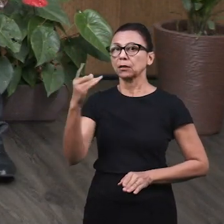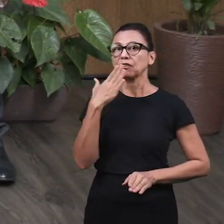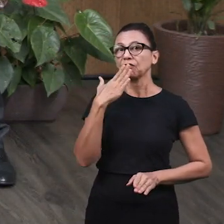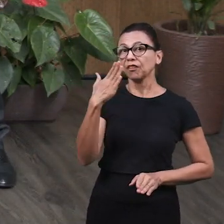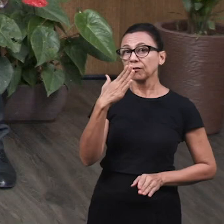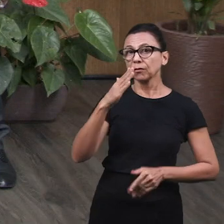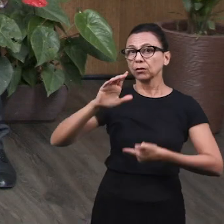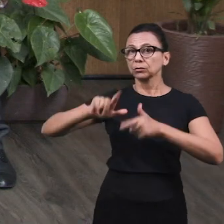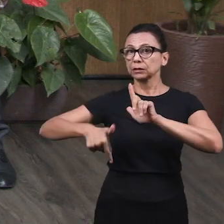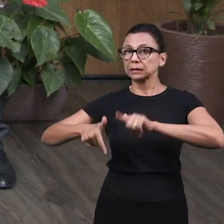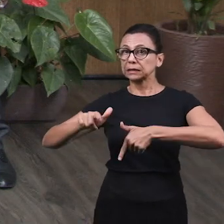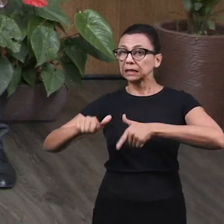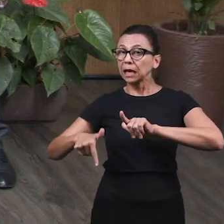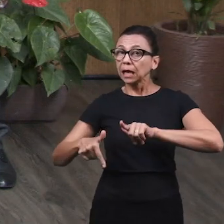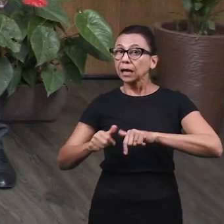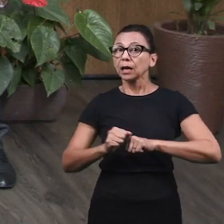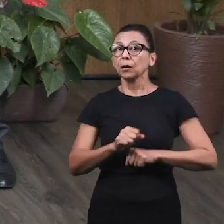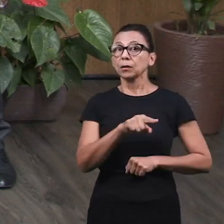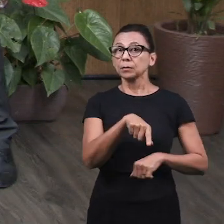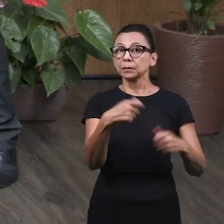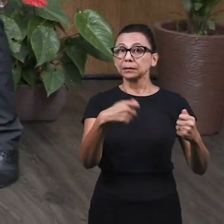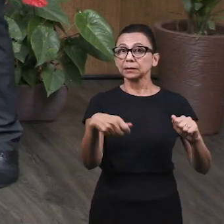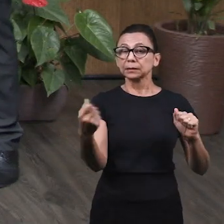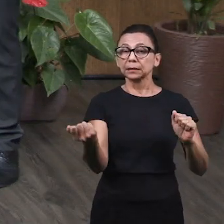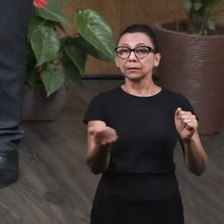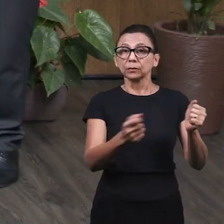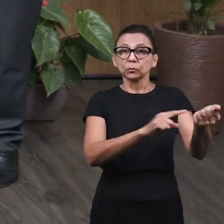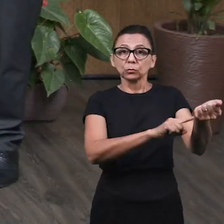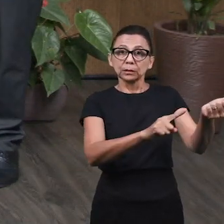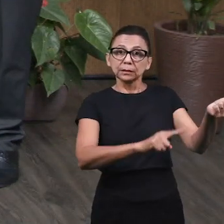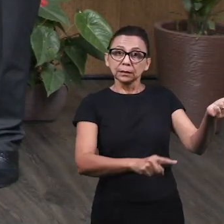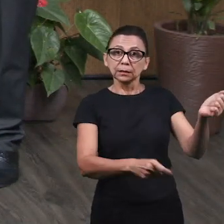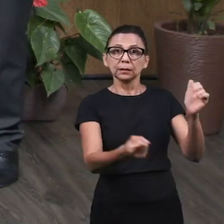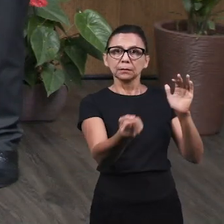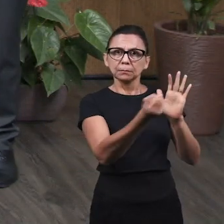du sang. Tout cela